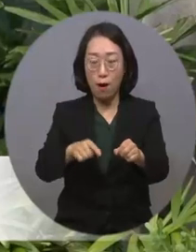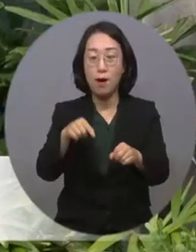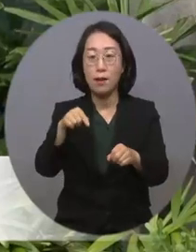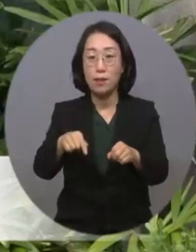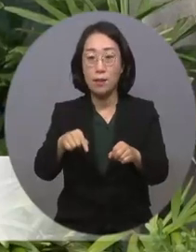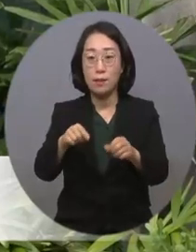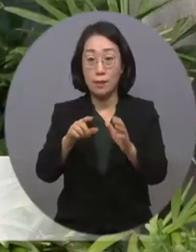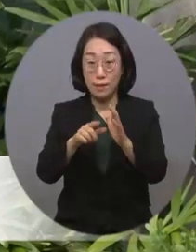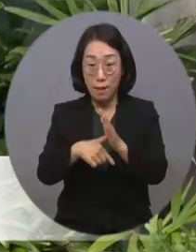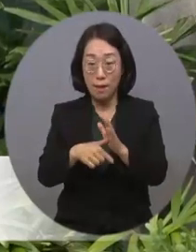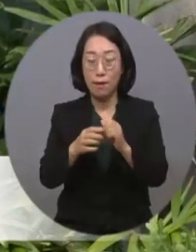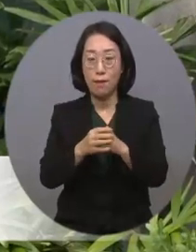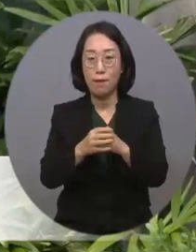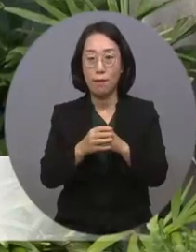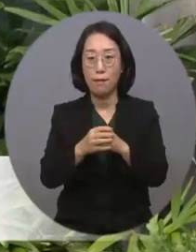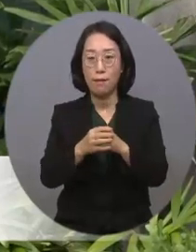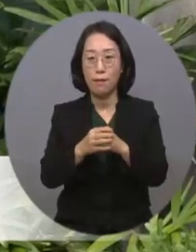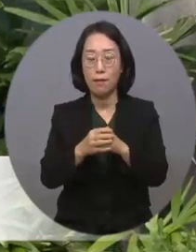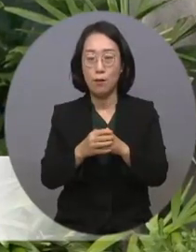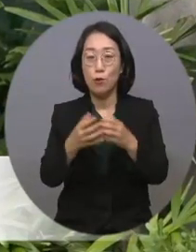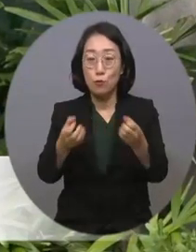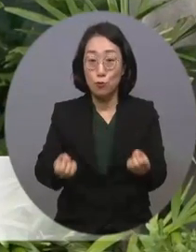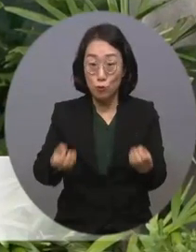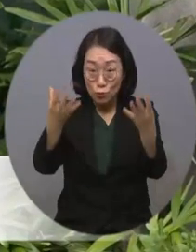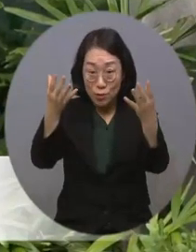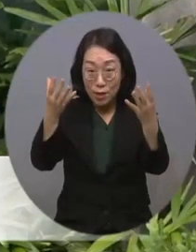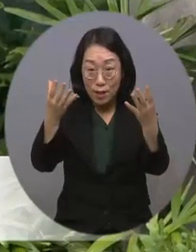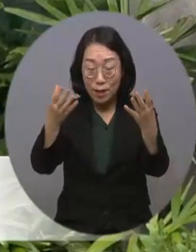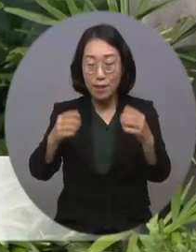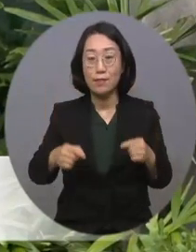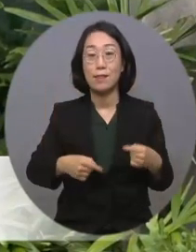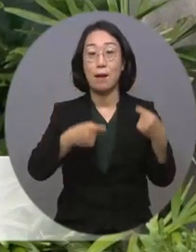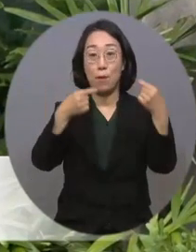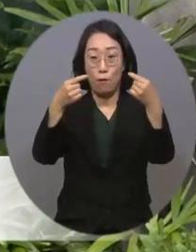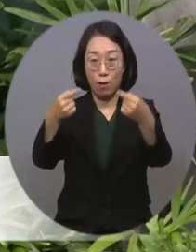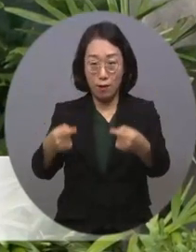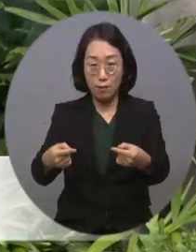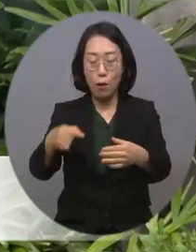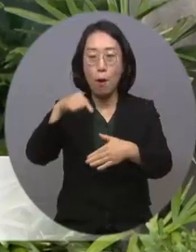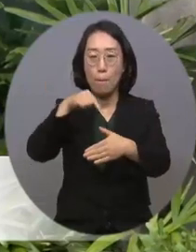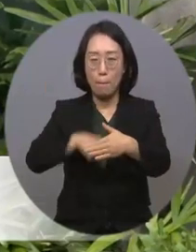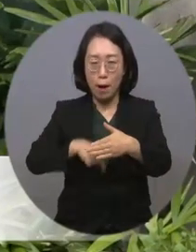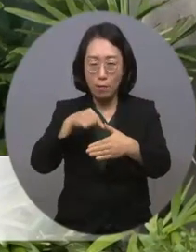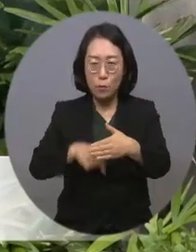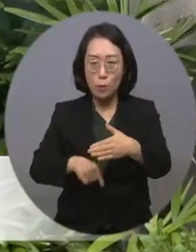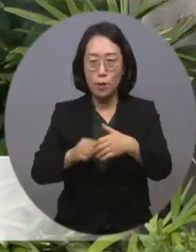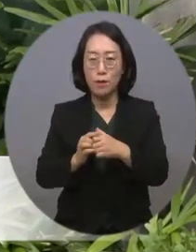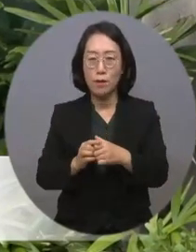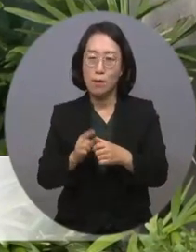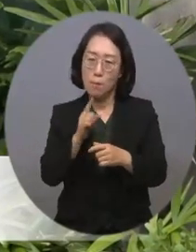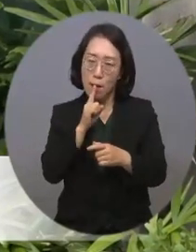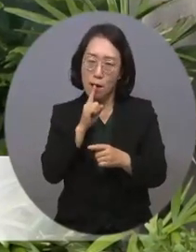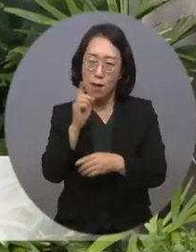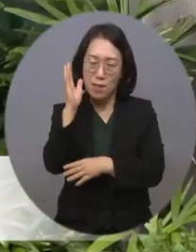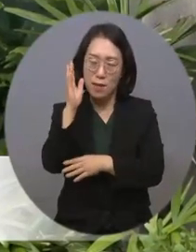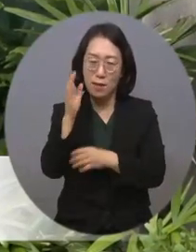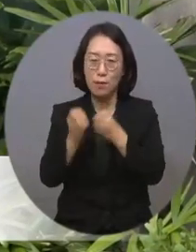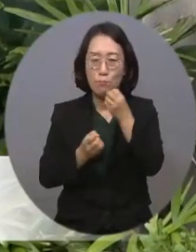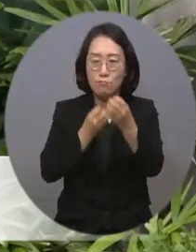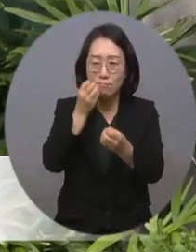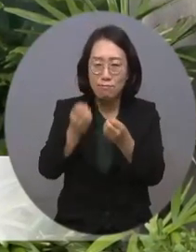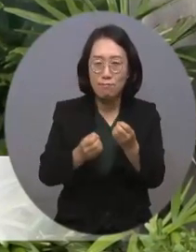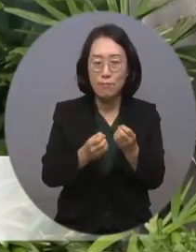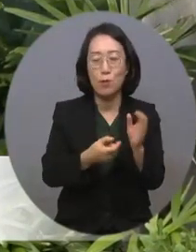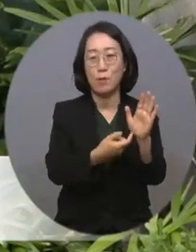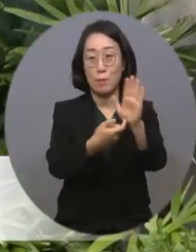이렇게 여러 축제에 참여해서 우리 마음속에 있는 말이 여러 사람한테